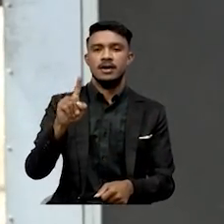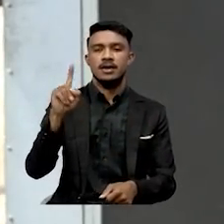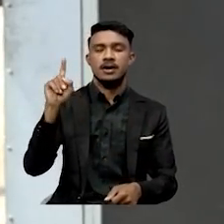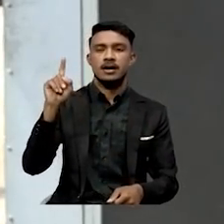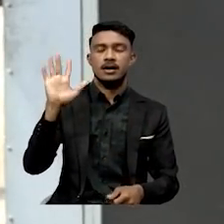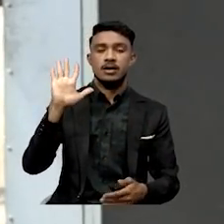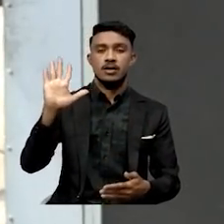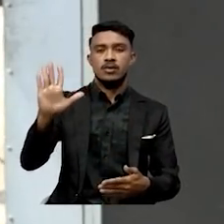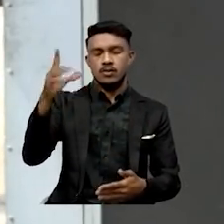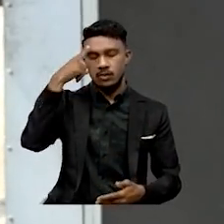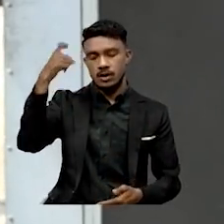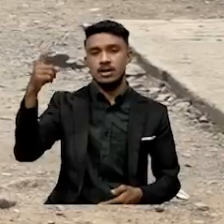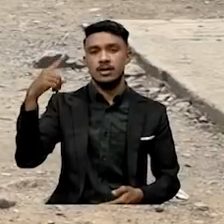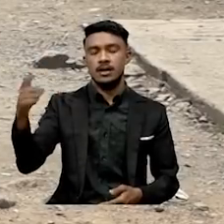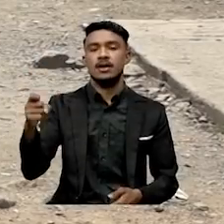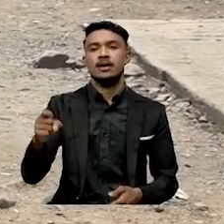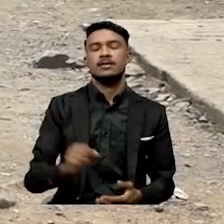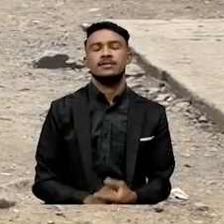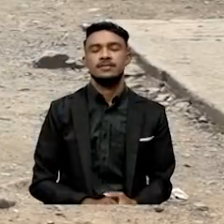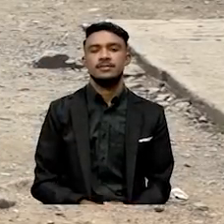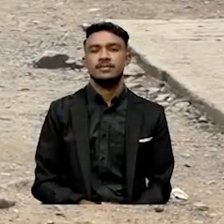ini, sosan lah. Afansan emi lah oleh.